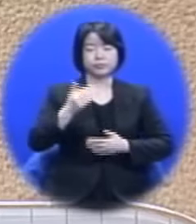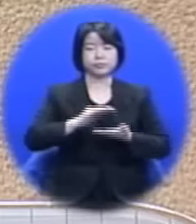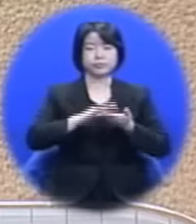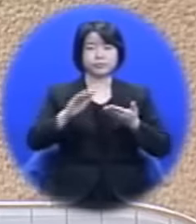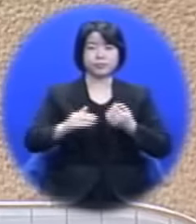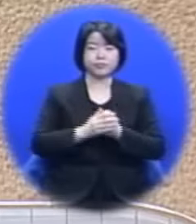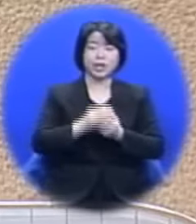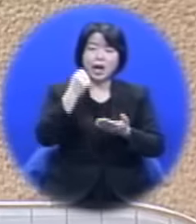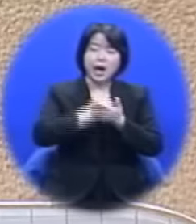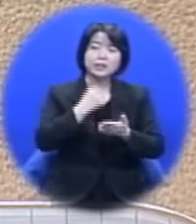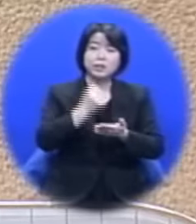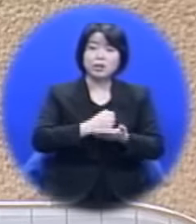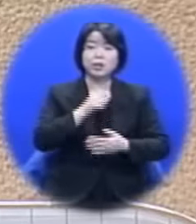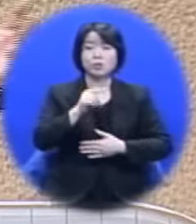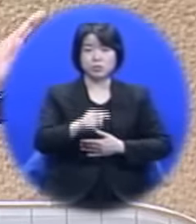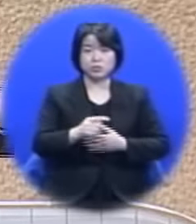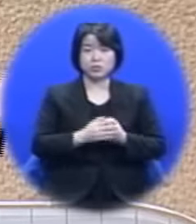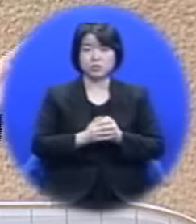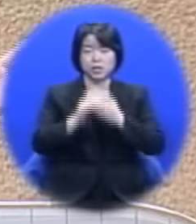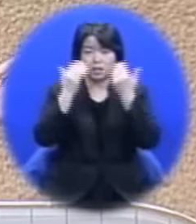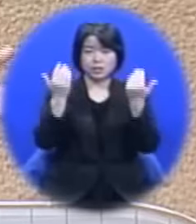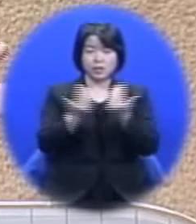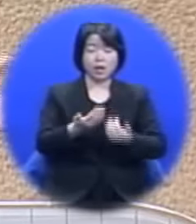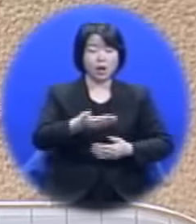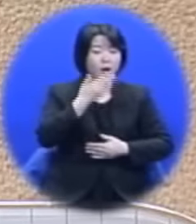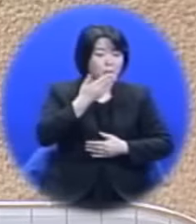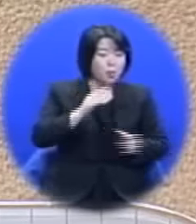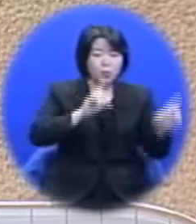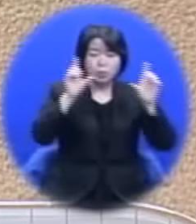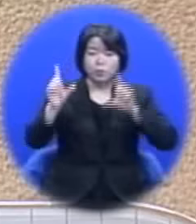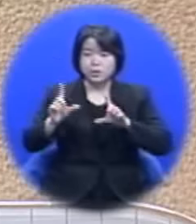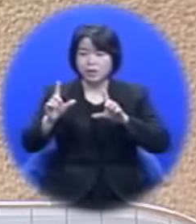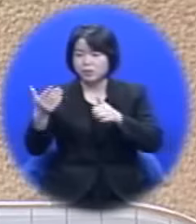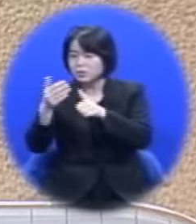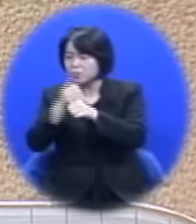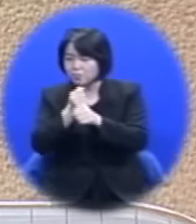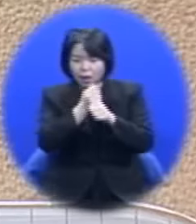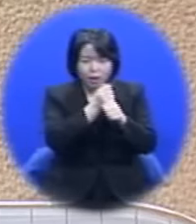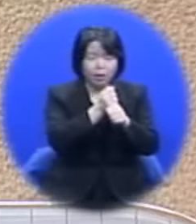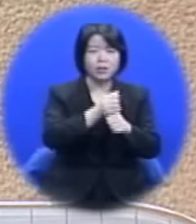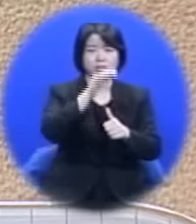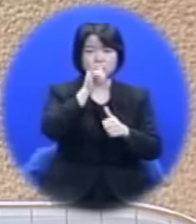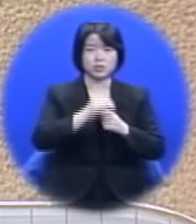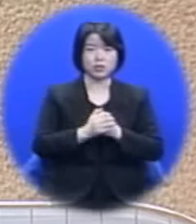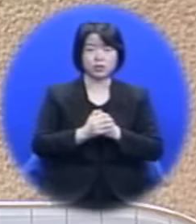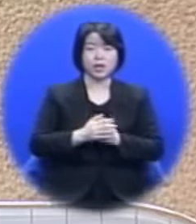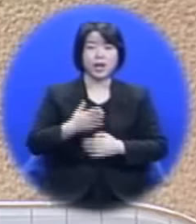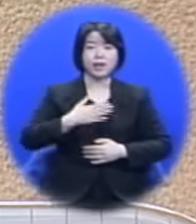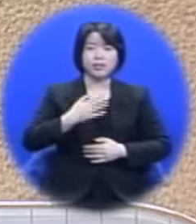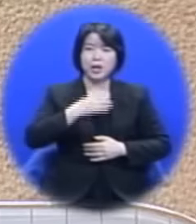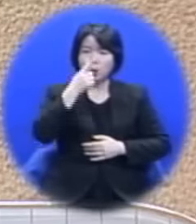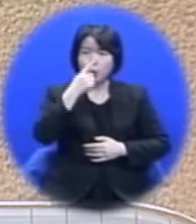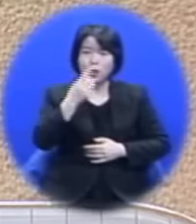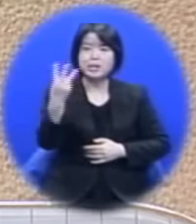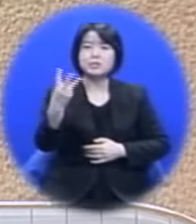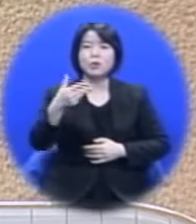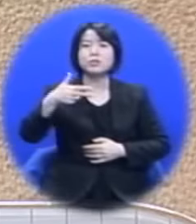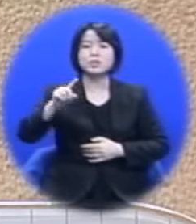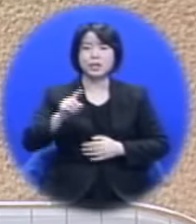그 안타까운 것은 다 먹고 사는 걱정에 매어 있는데 만 지금 내 코가